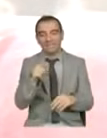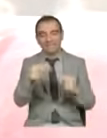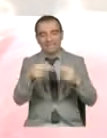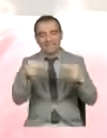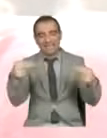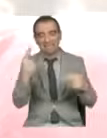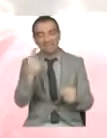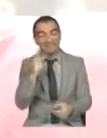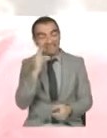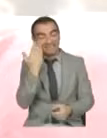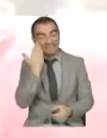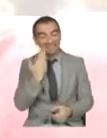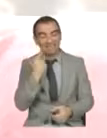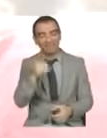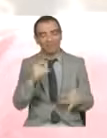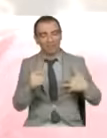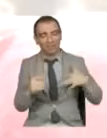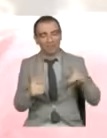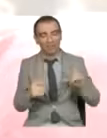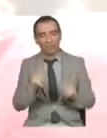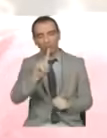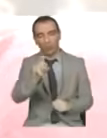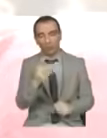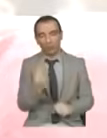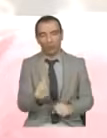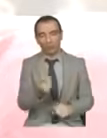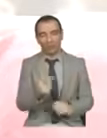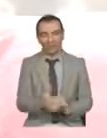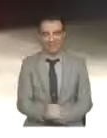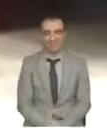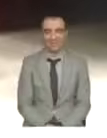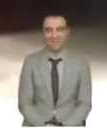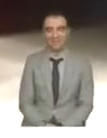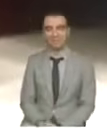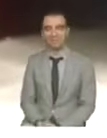VTR'sini izleyelim. Ondan sonra burada canlı canlı sorularımız olacak ona.